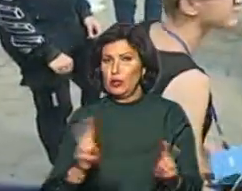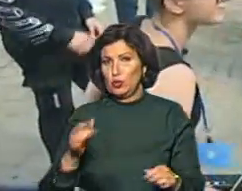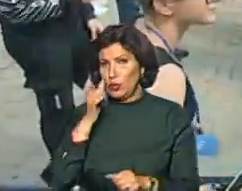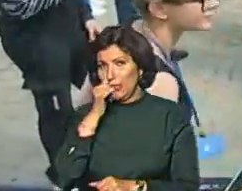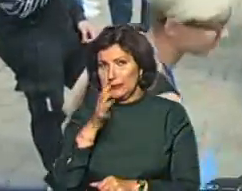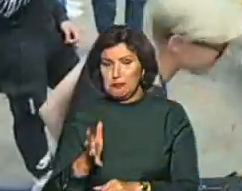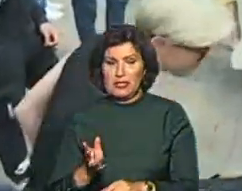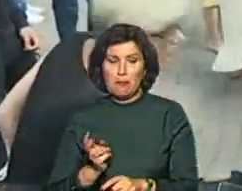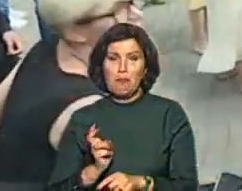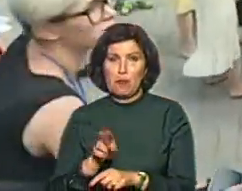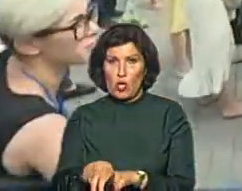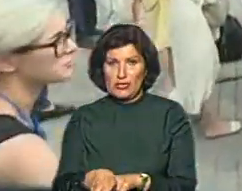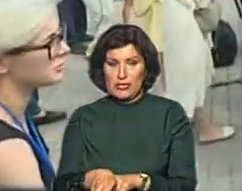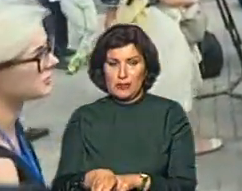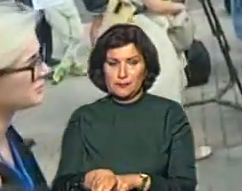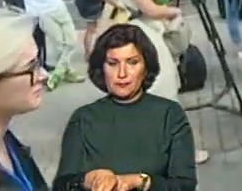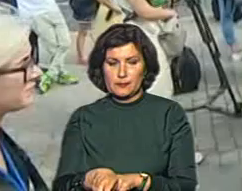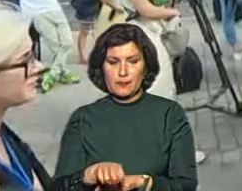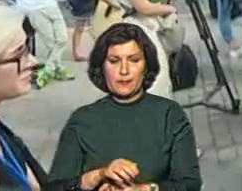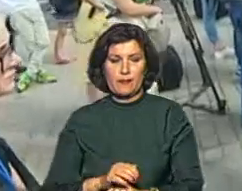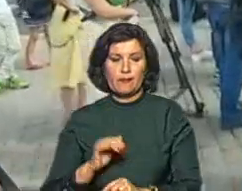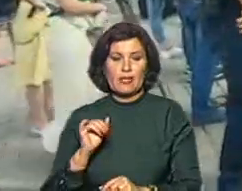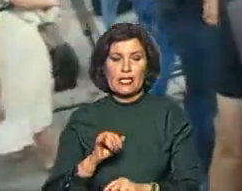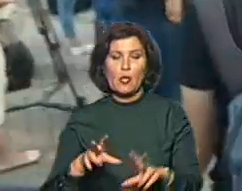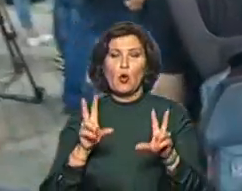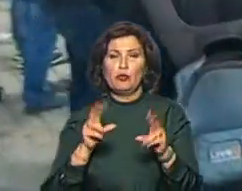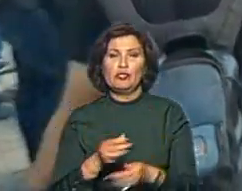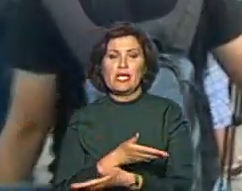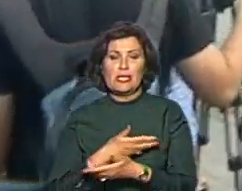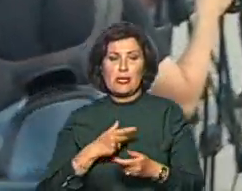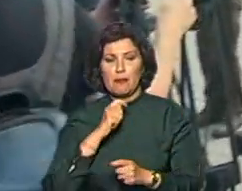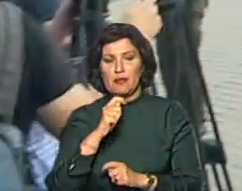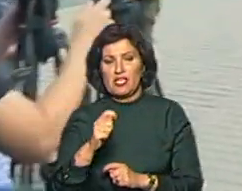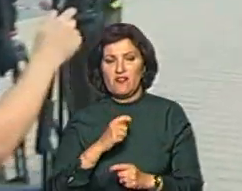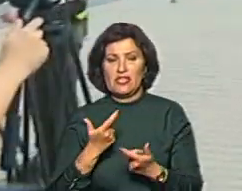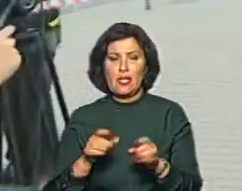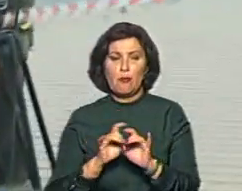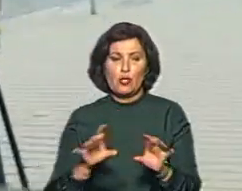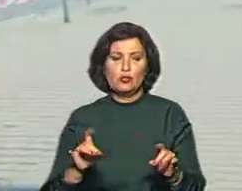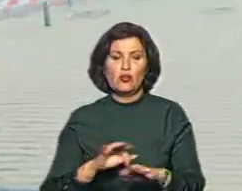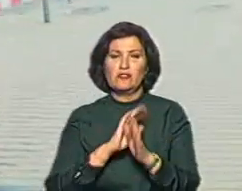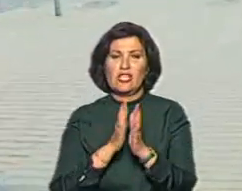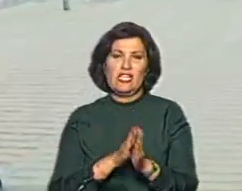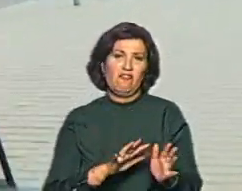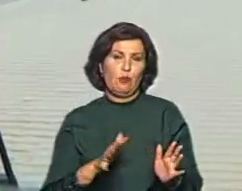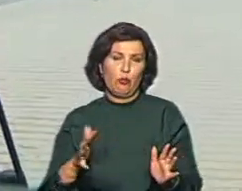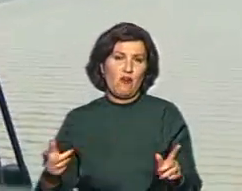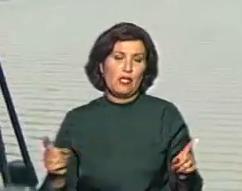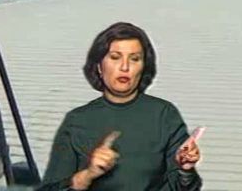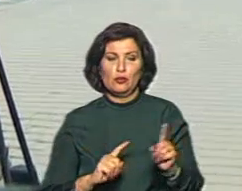зміг пройти. І обіцяли нам брифінг, де пояснять, що взагалі відбувалося,